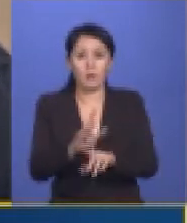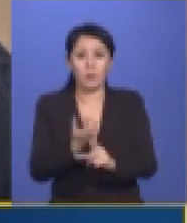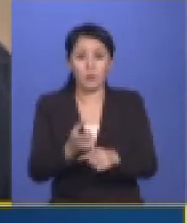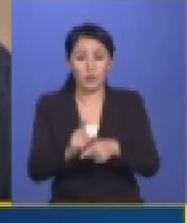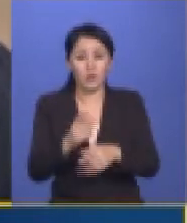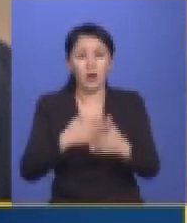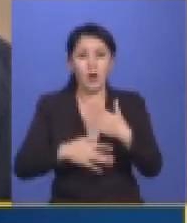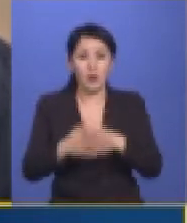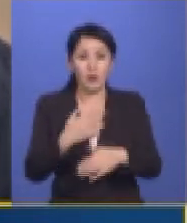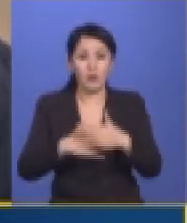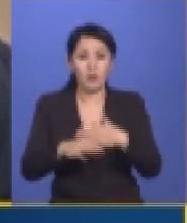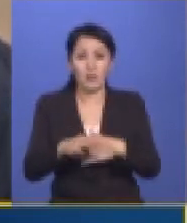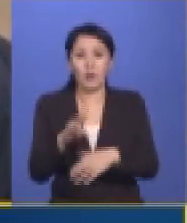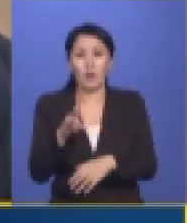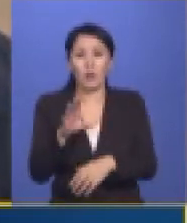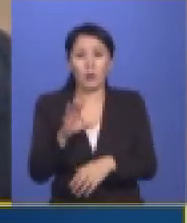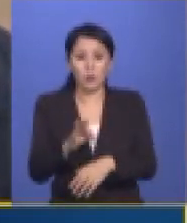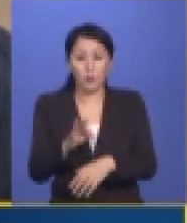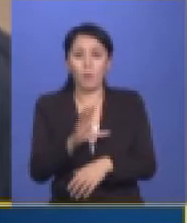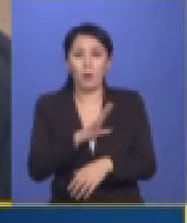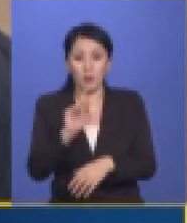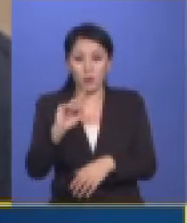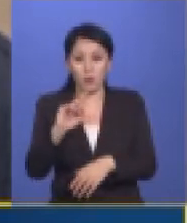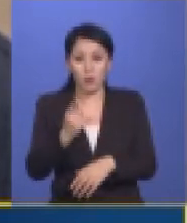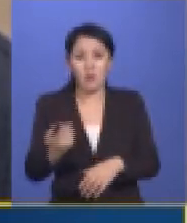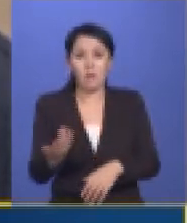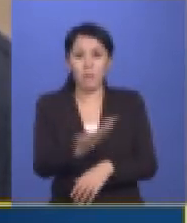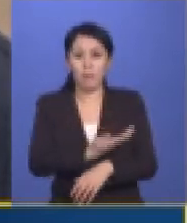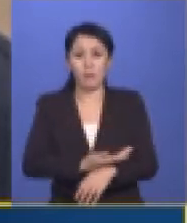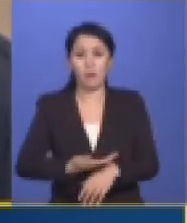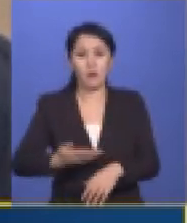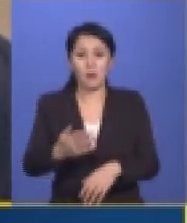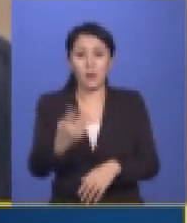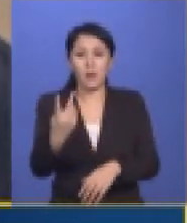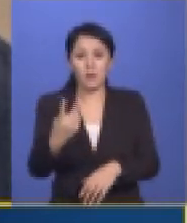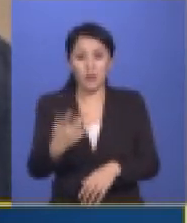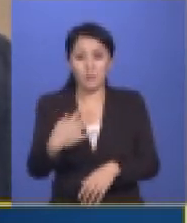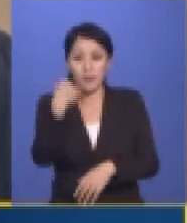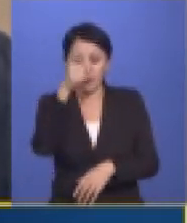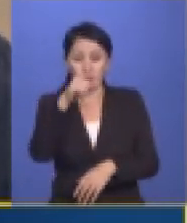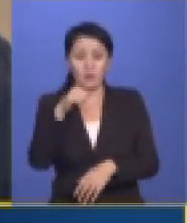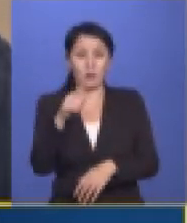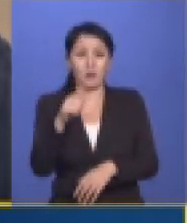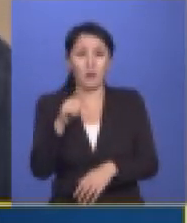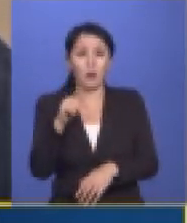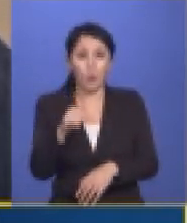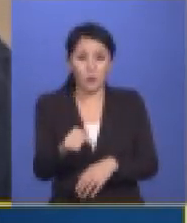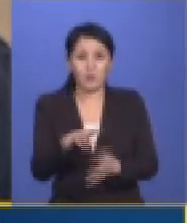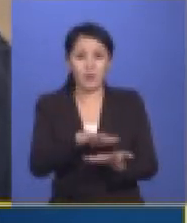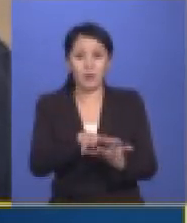қуанышты, әрине бұл оңайға түскен жоқ. Біз мінекей 25 жыл бойы осы